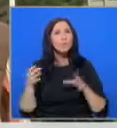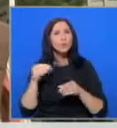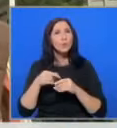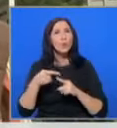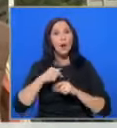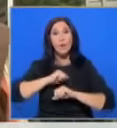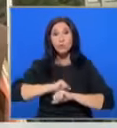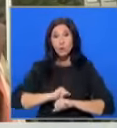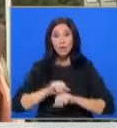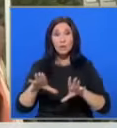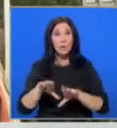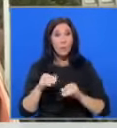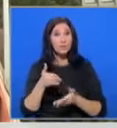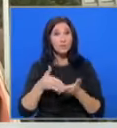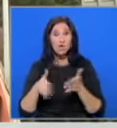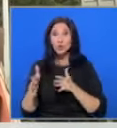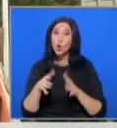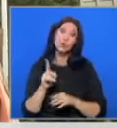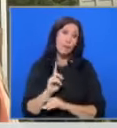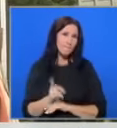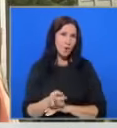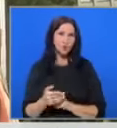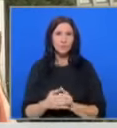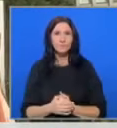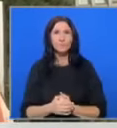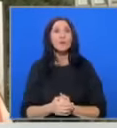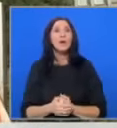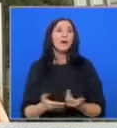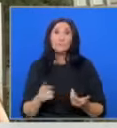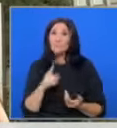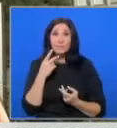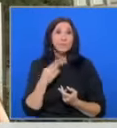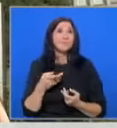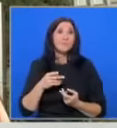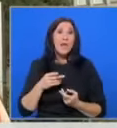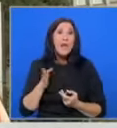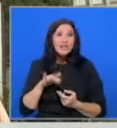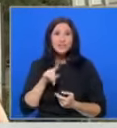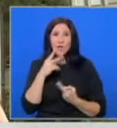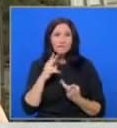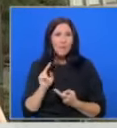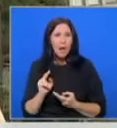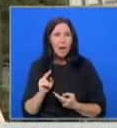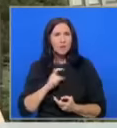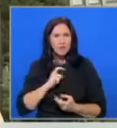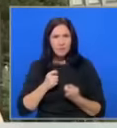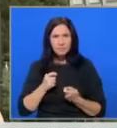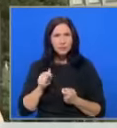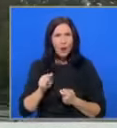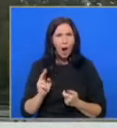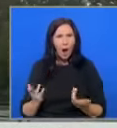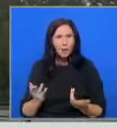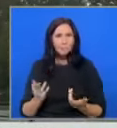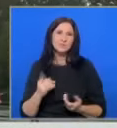общината, да поеме част от хората, може. Иначе не виждам как. Частният бизнес как е тук? Слаба